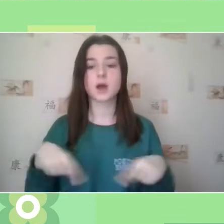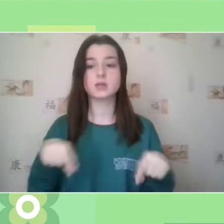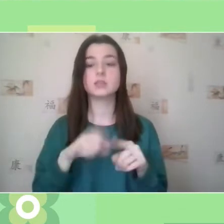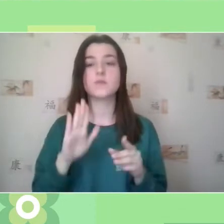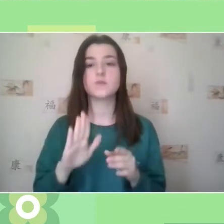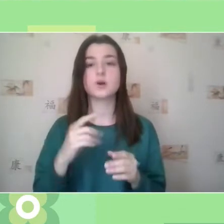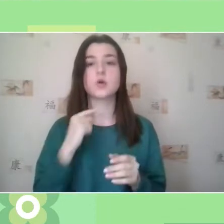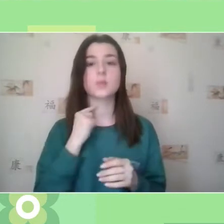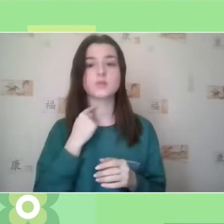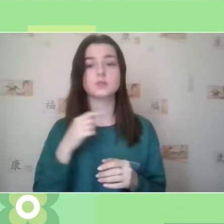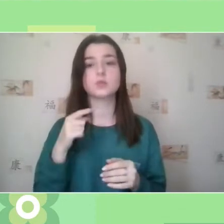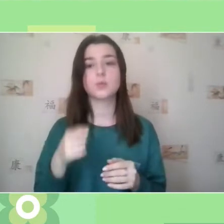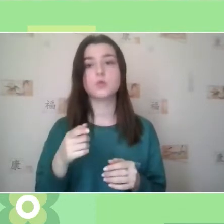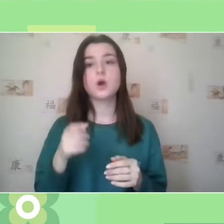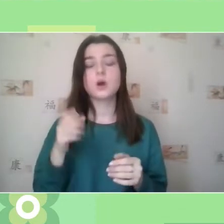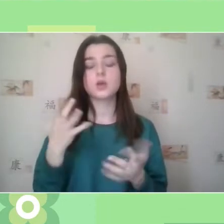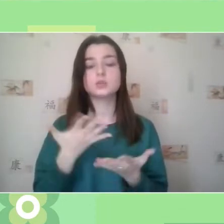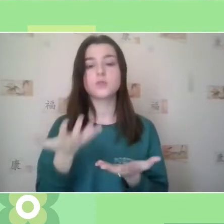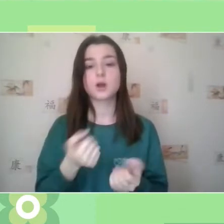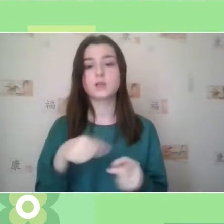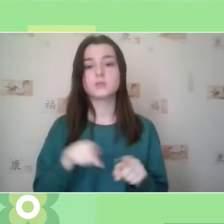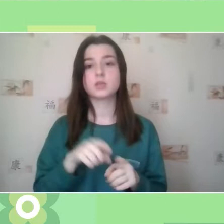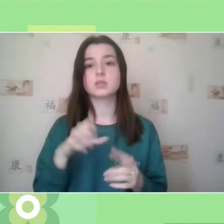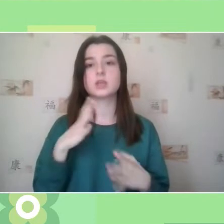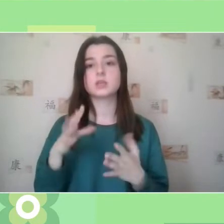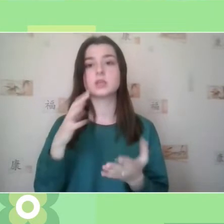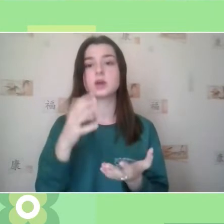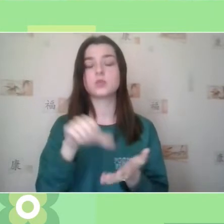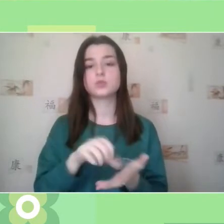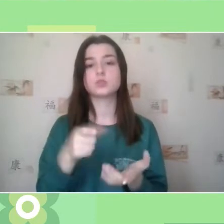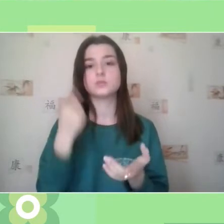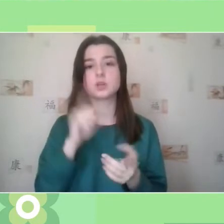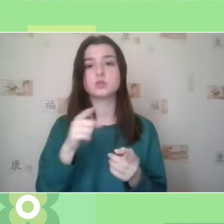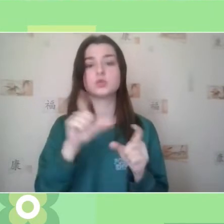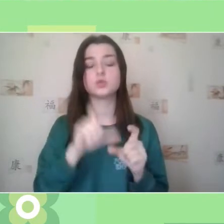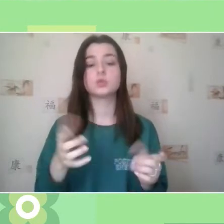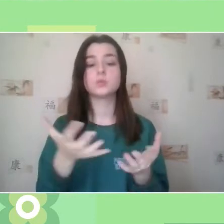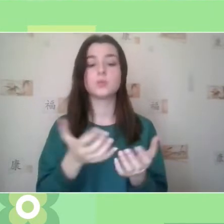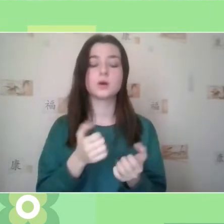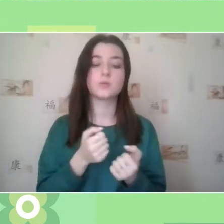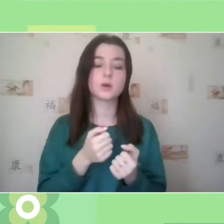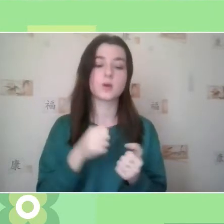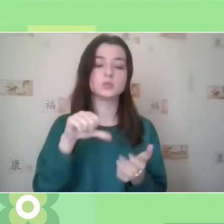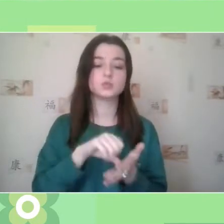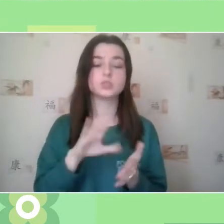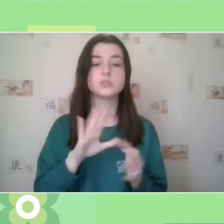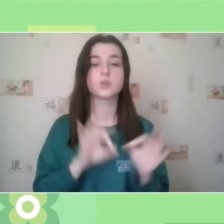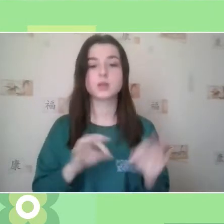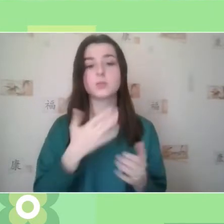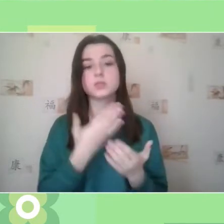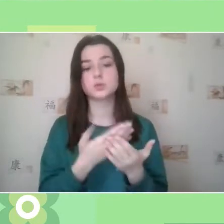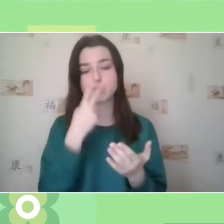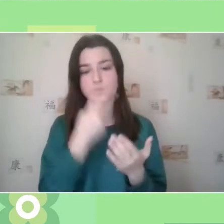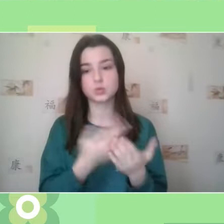брали в таких тренінгах участь, то ви знаєте, що люди придумують свої проекти, презентують їх, захищають. І кілька разів ставалася